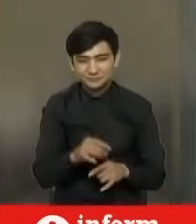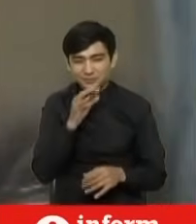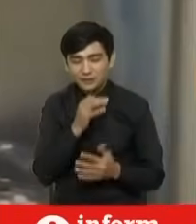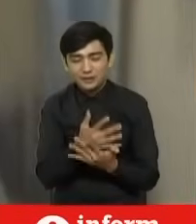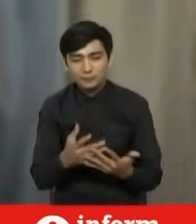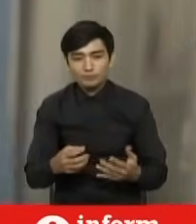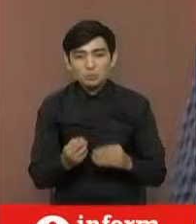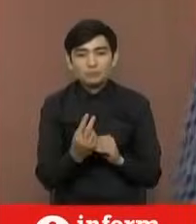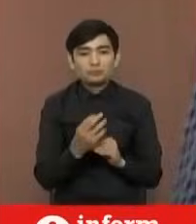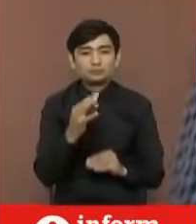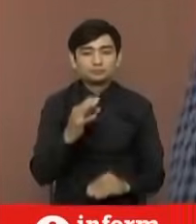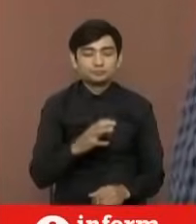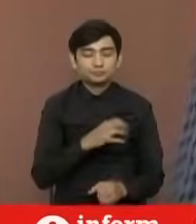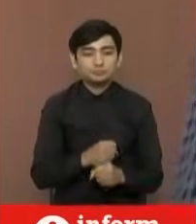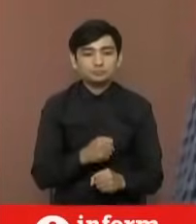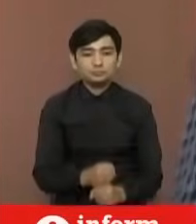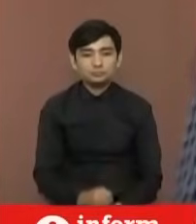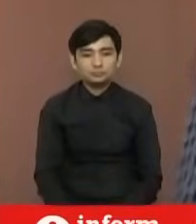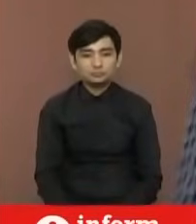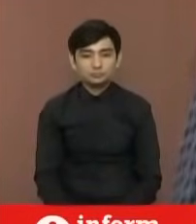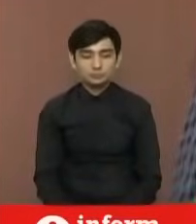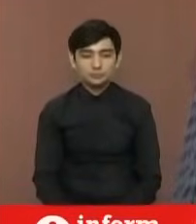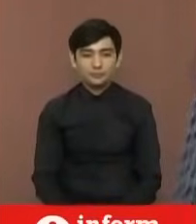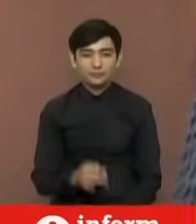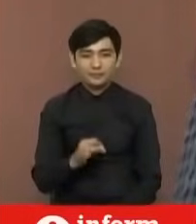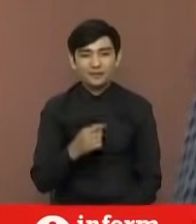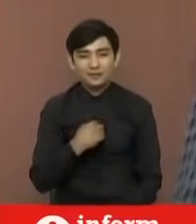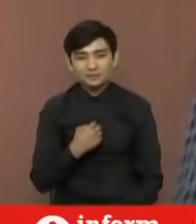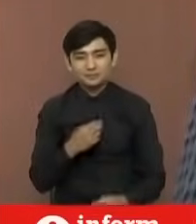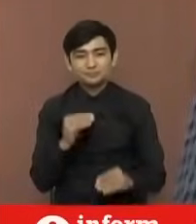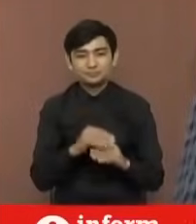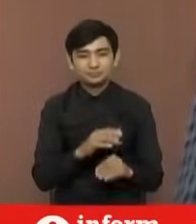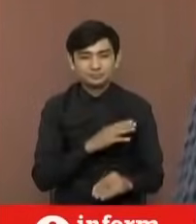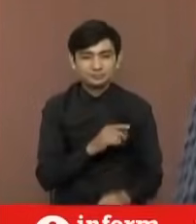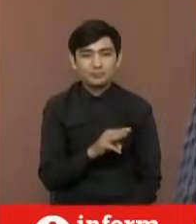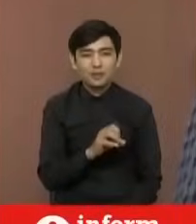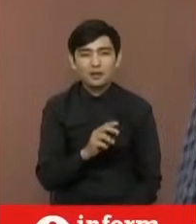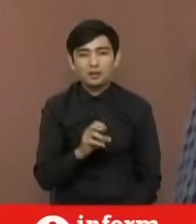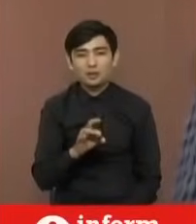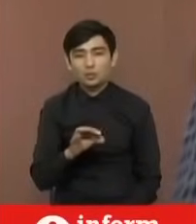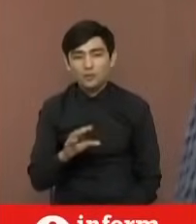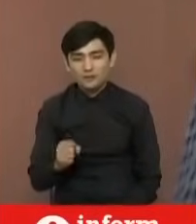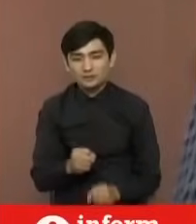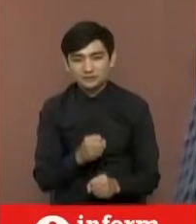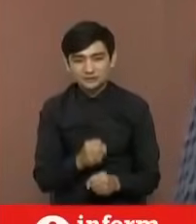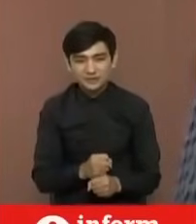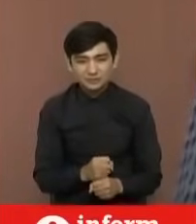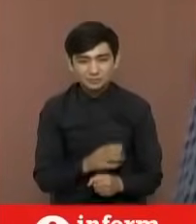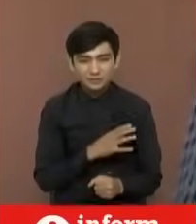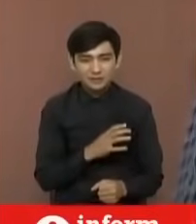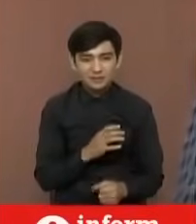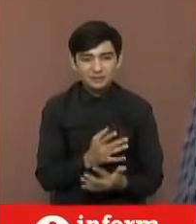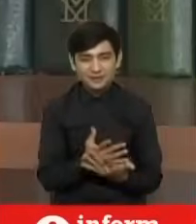достигает 12%. Я бы еще добавил, чтобы еще бы помимо этого маркировку ввели на инструменты, маркировку ввели